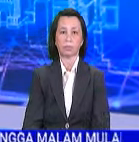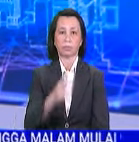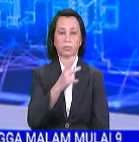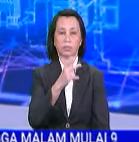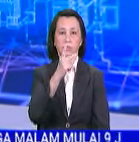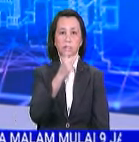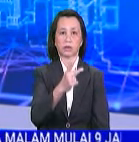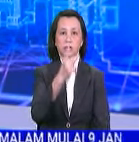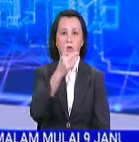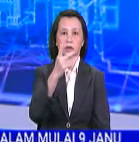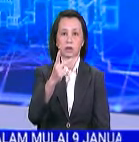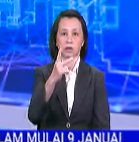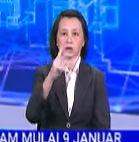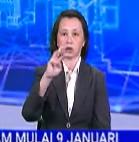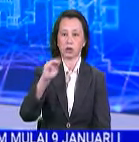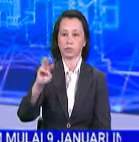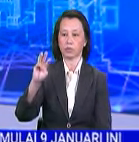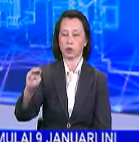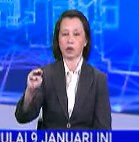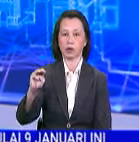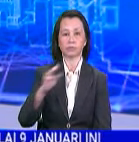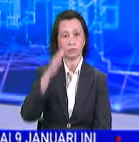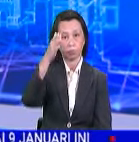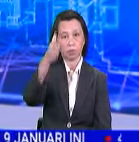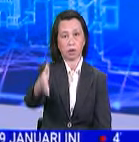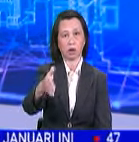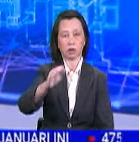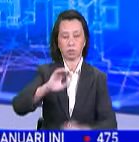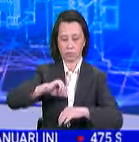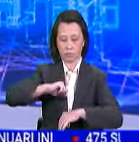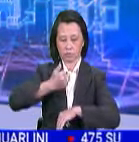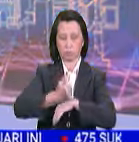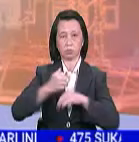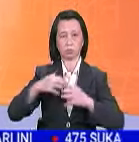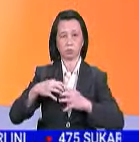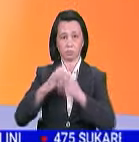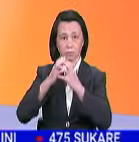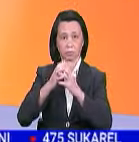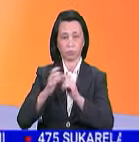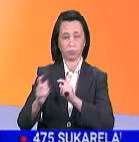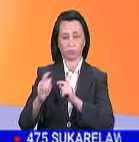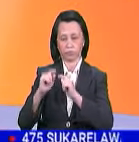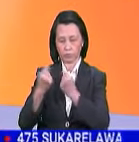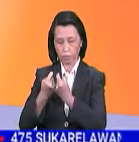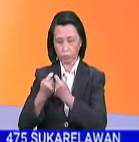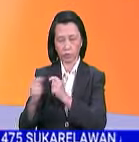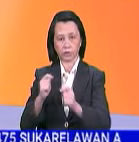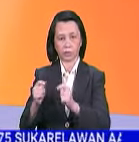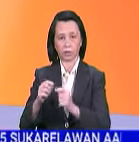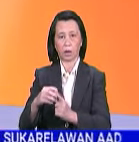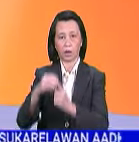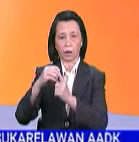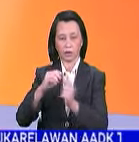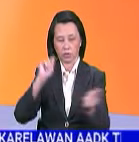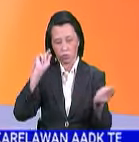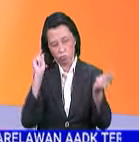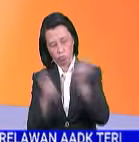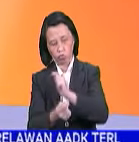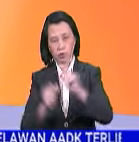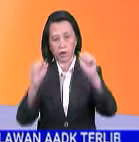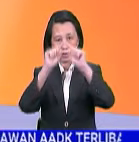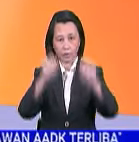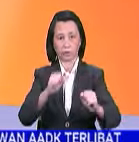Kementerian Komunikasi dan Multimedia KKMM akan menubuhkan pasukan tindakan khas bagi menggubal sistem